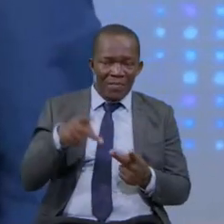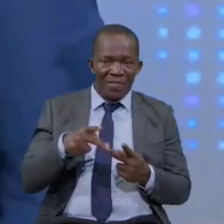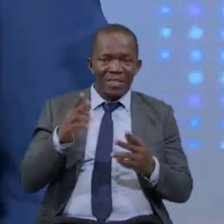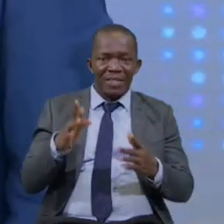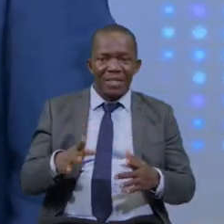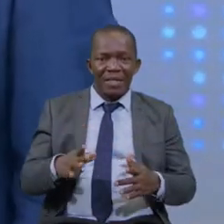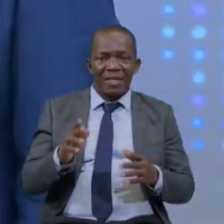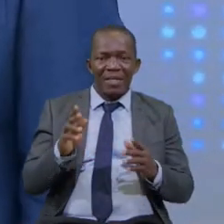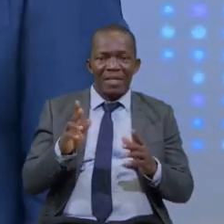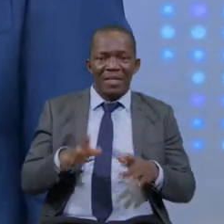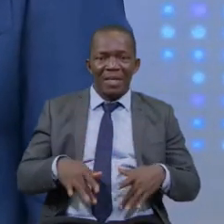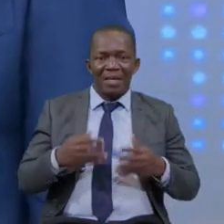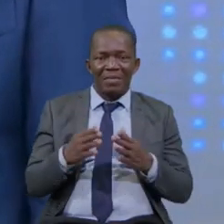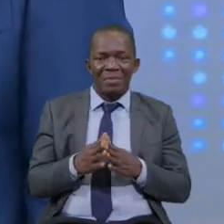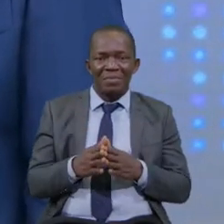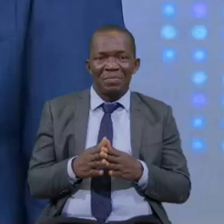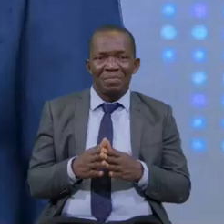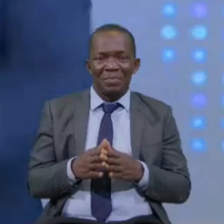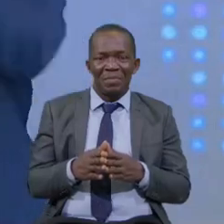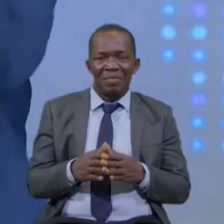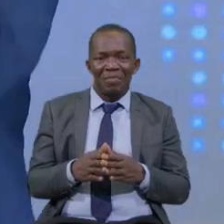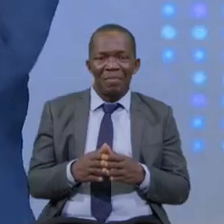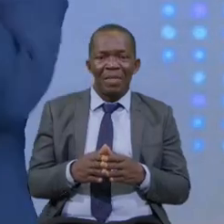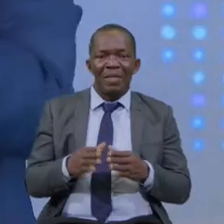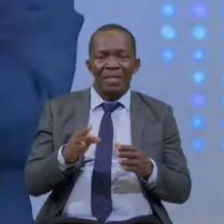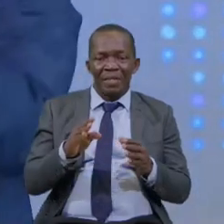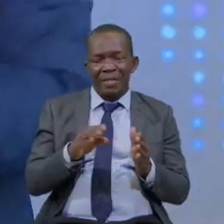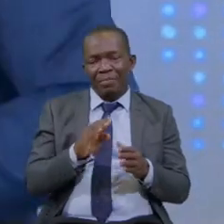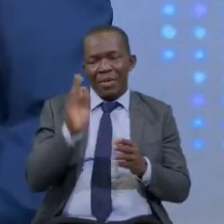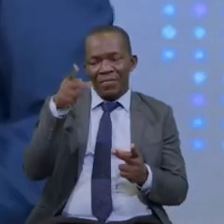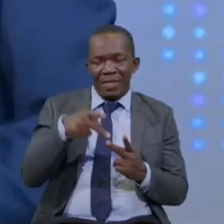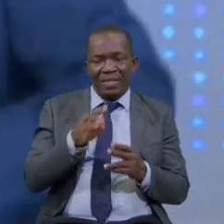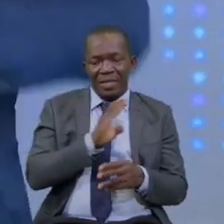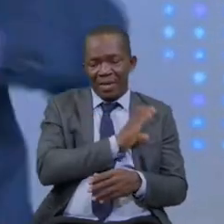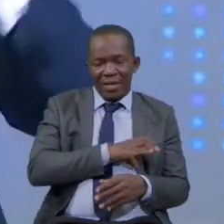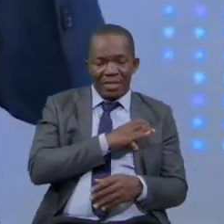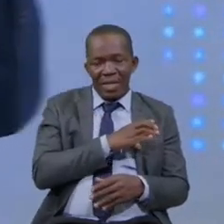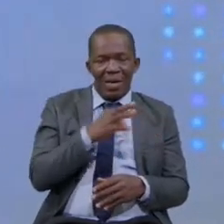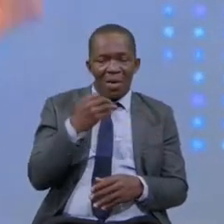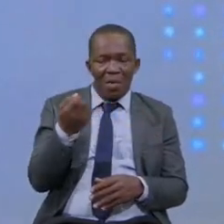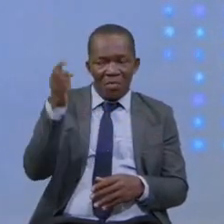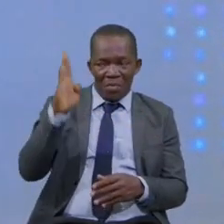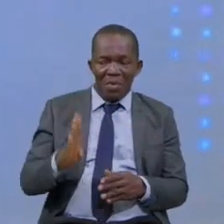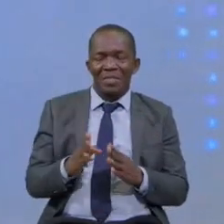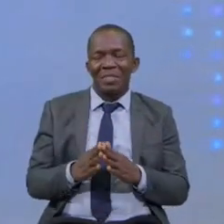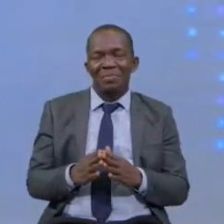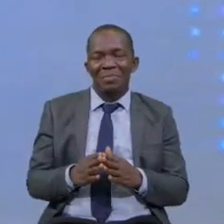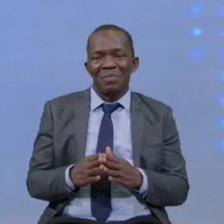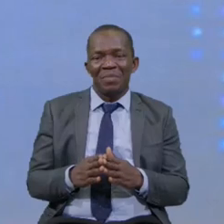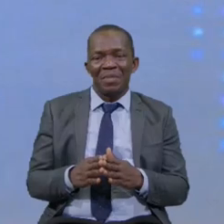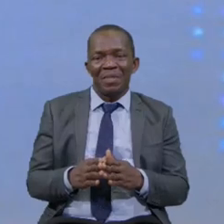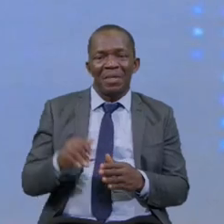Pour la vie, le caractère, les attributs de Dieu, Fils de Dieu, Fils de